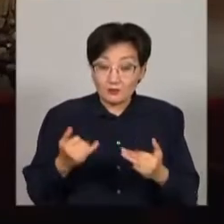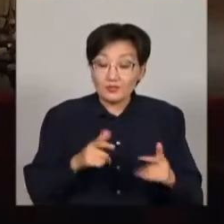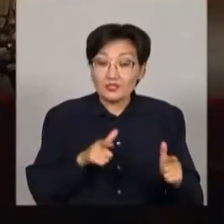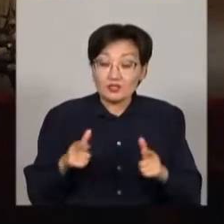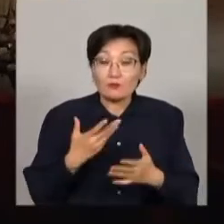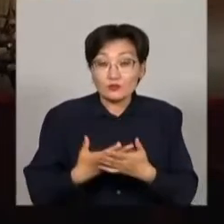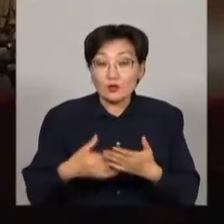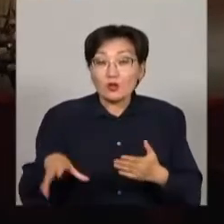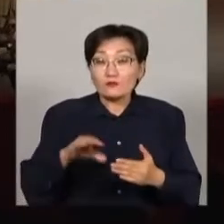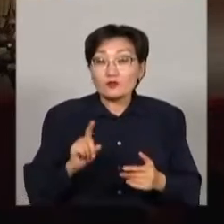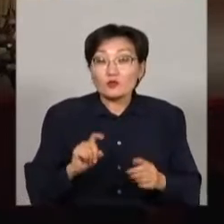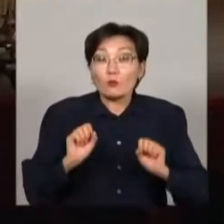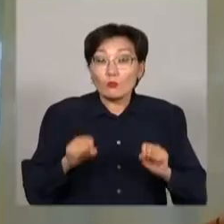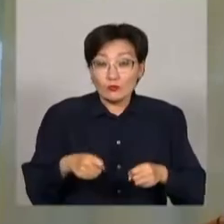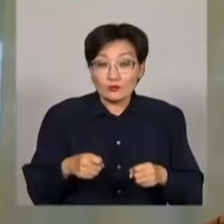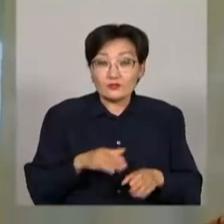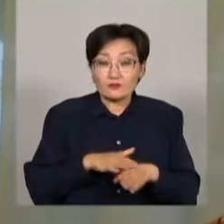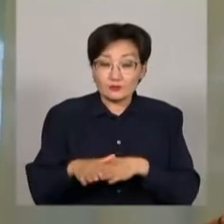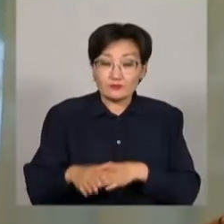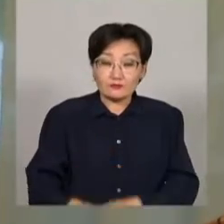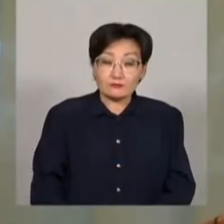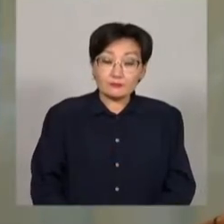готовы показать все, на что способны.